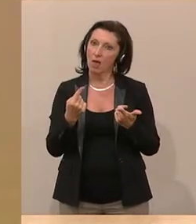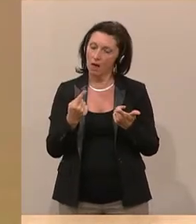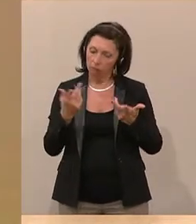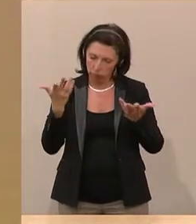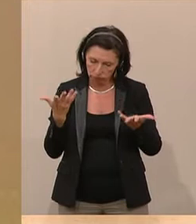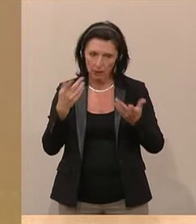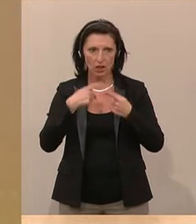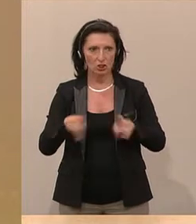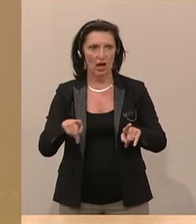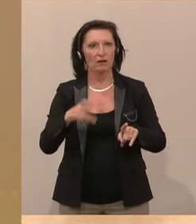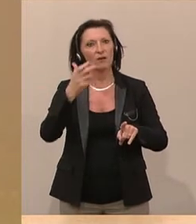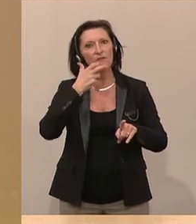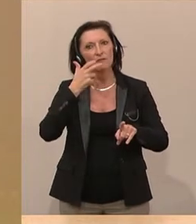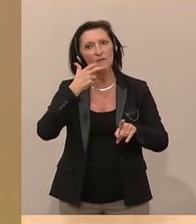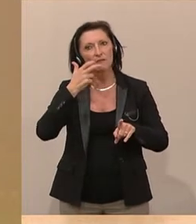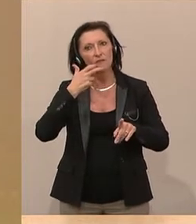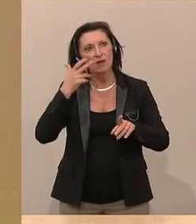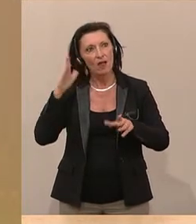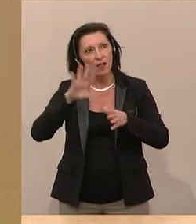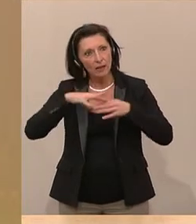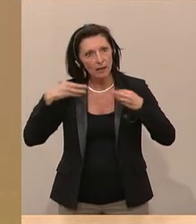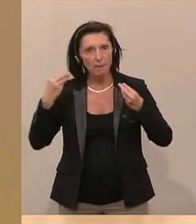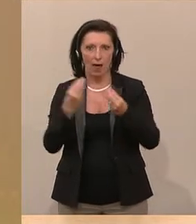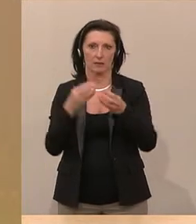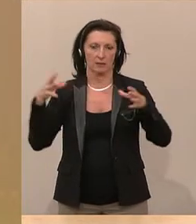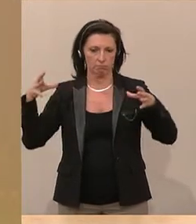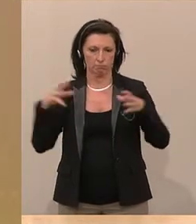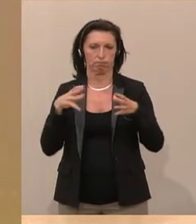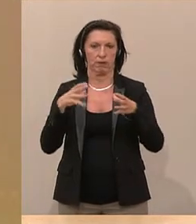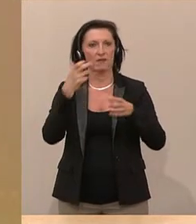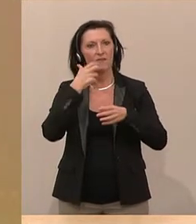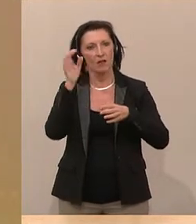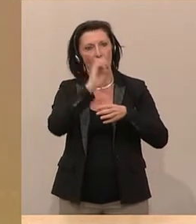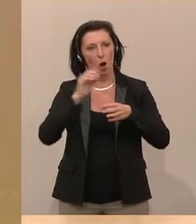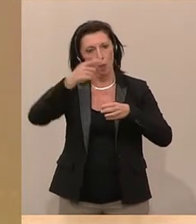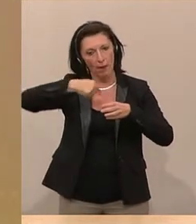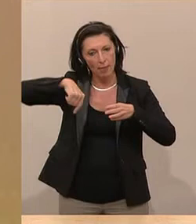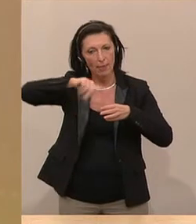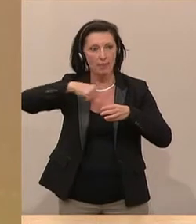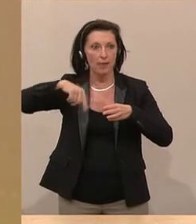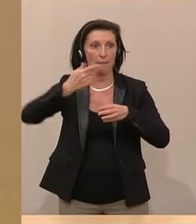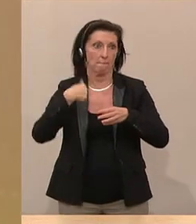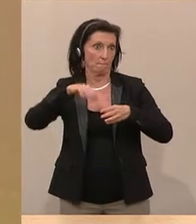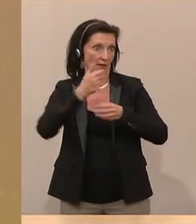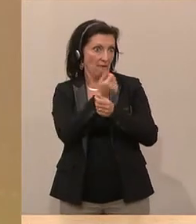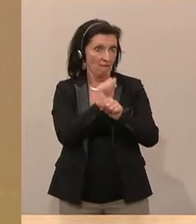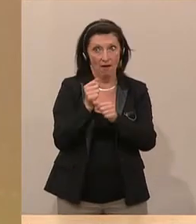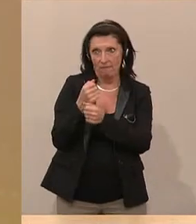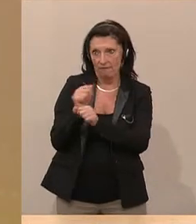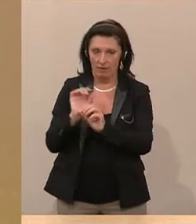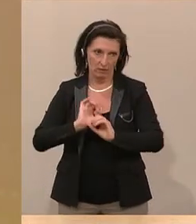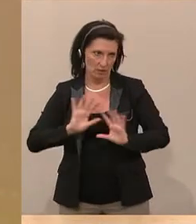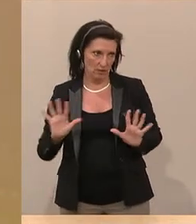um innereuropäisch auch ein Mehr an Freiheiten zu schaffen. Und diese Freiheiten sind unbestritten. Frau